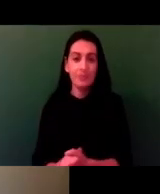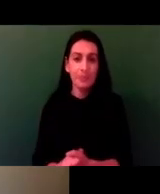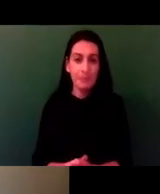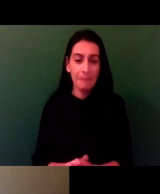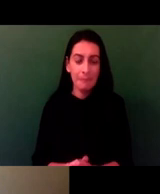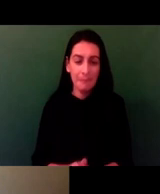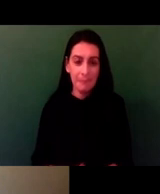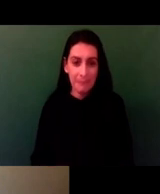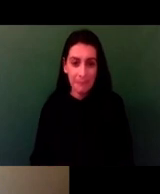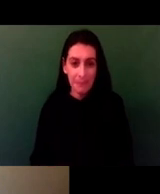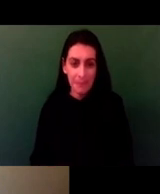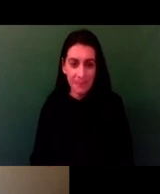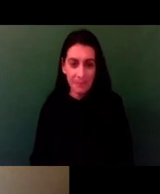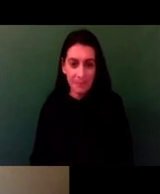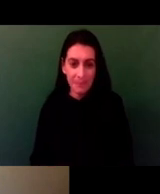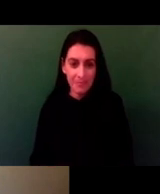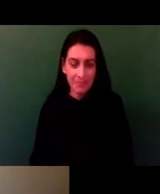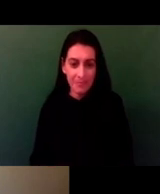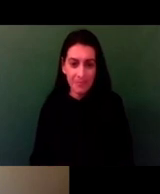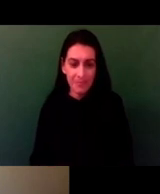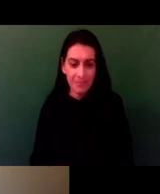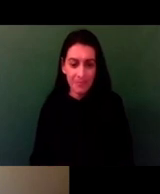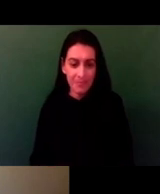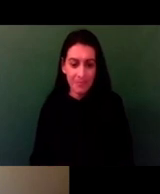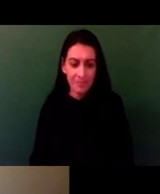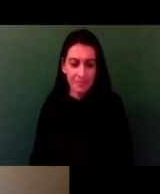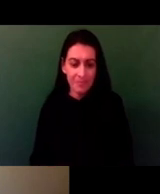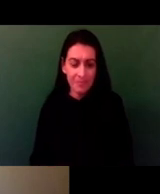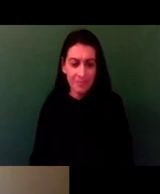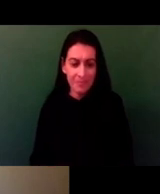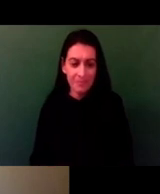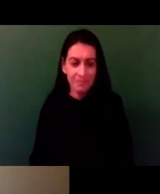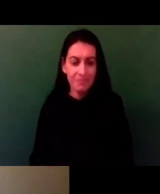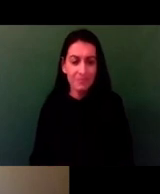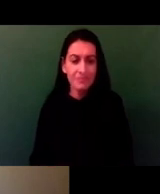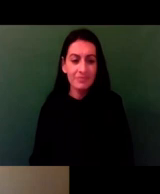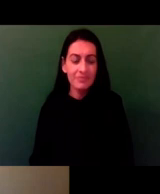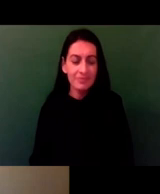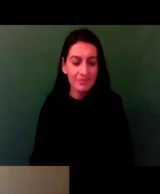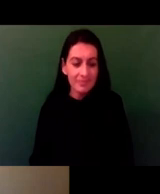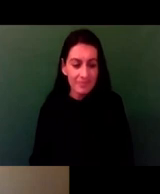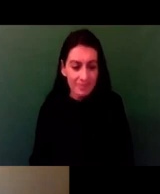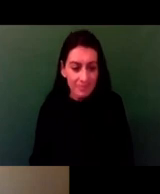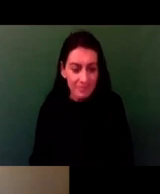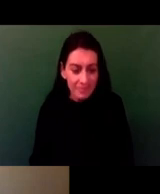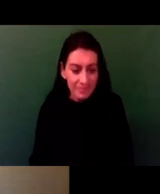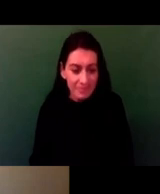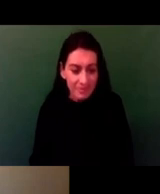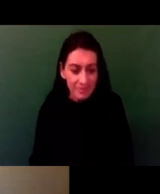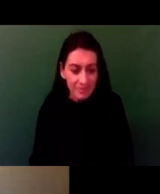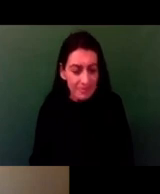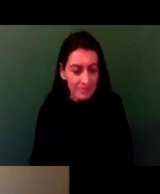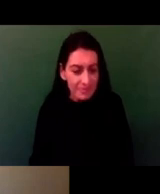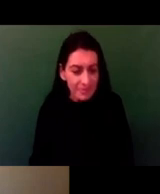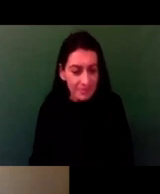herhalde katılımcılar arasında var mı bilmiyorum. Bu Alan Bodio'nun event olay kavramıyla ilişkili olarak konuya yaklaşanlar olmuştu. İşte